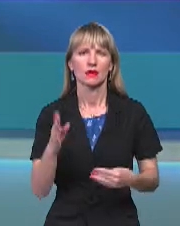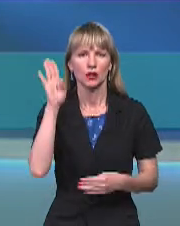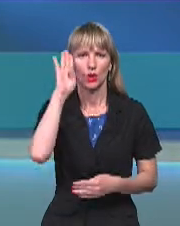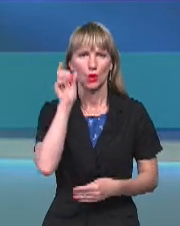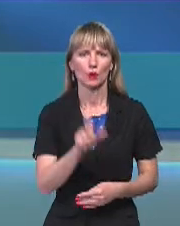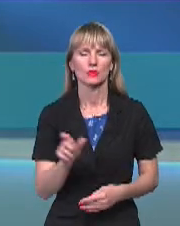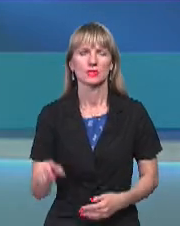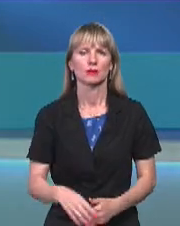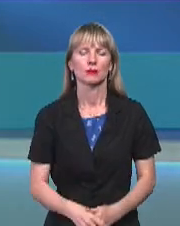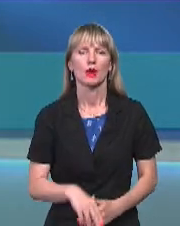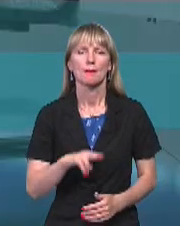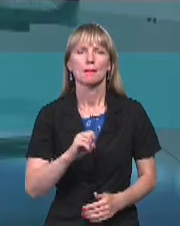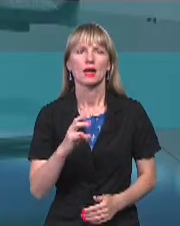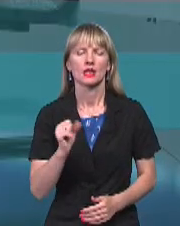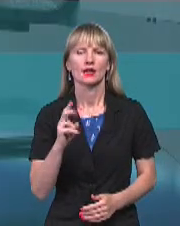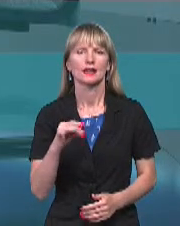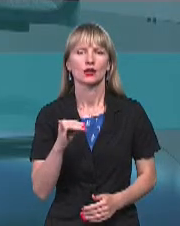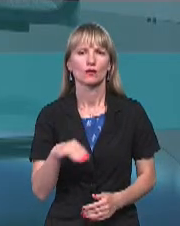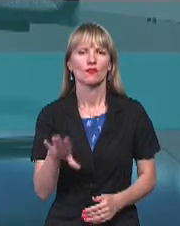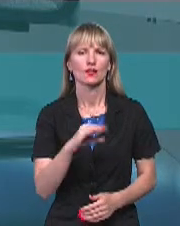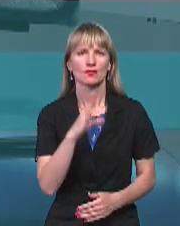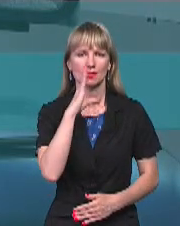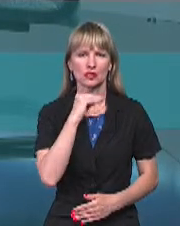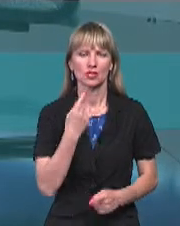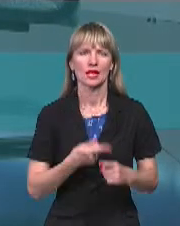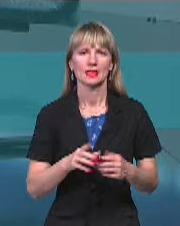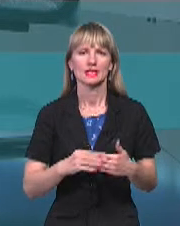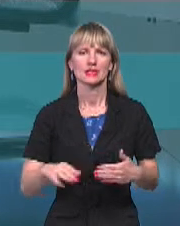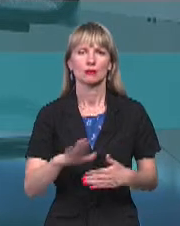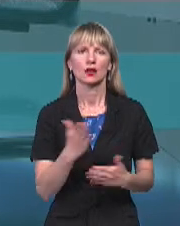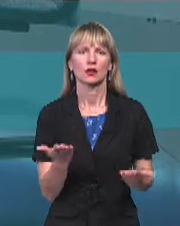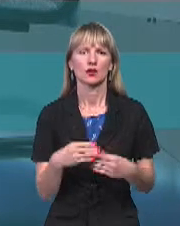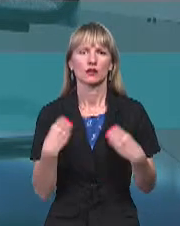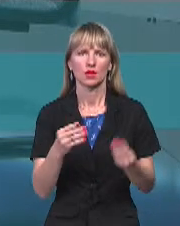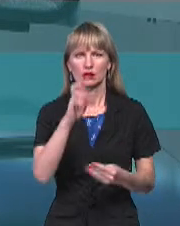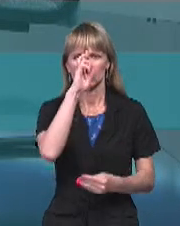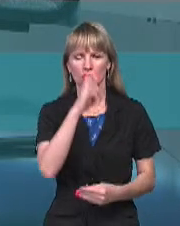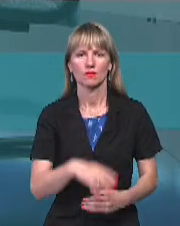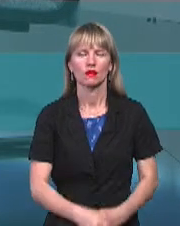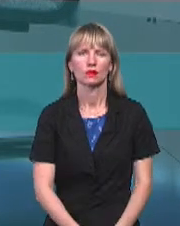хлопцям. Пан Андрію, а чи всім вистачає цієї землі, яку надає держава?